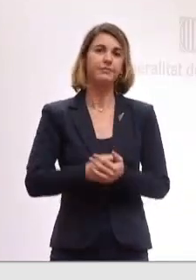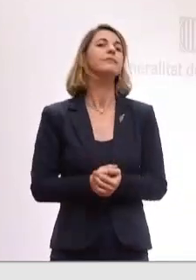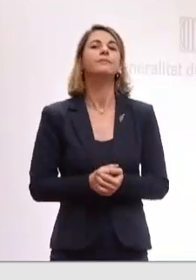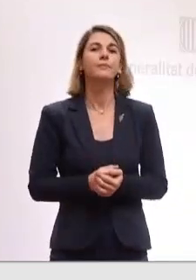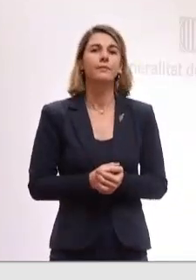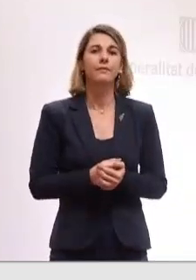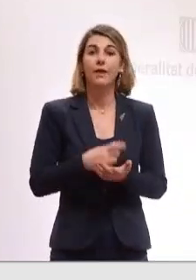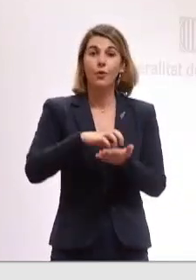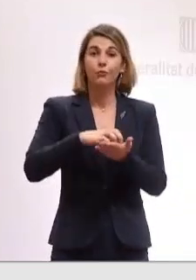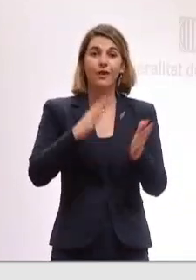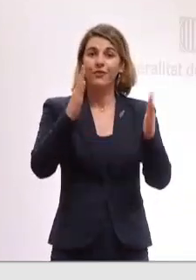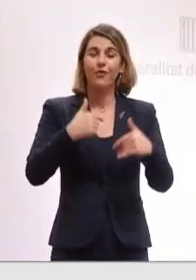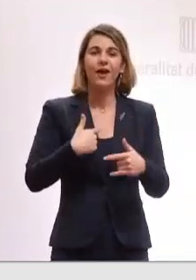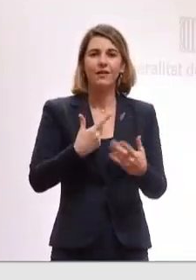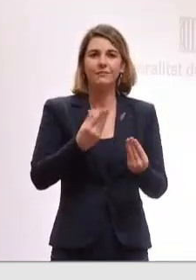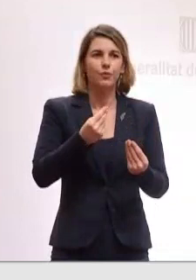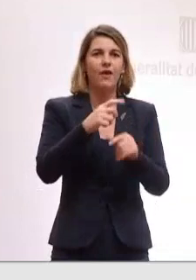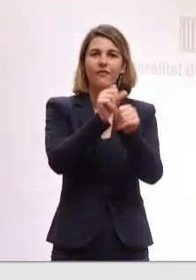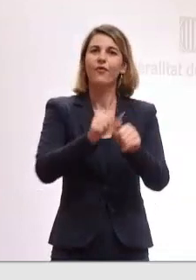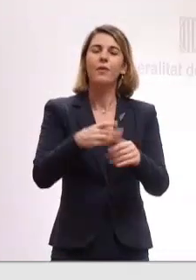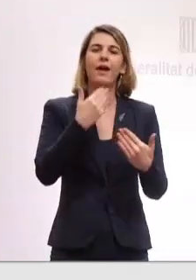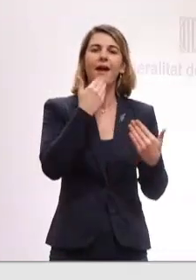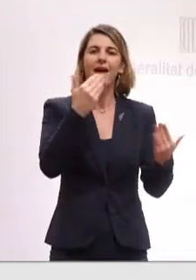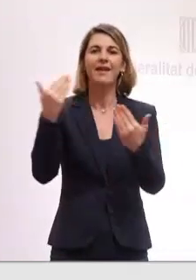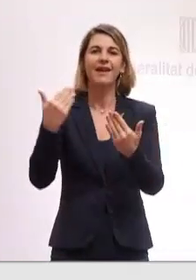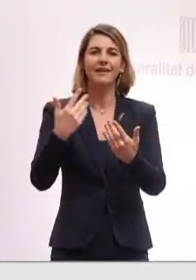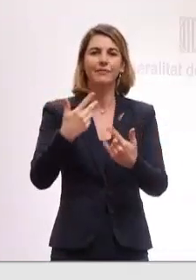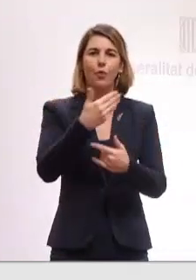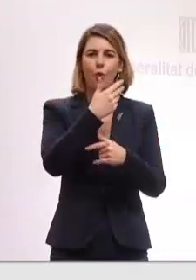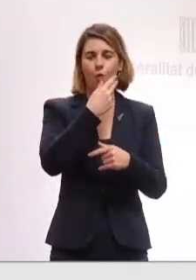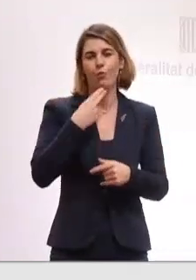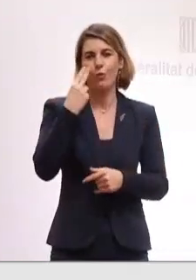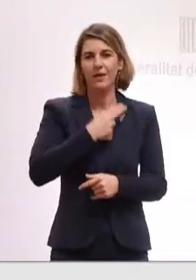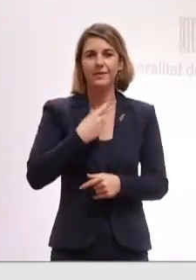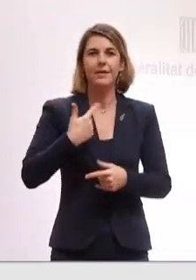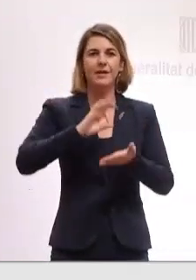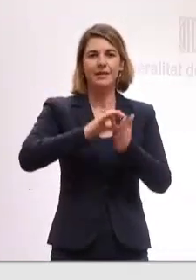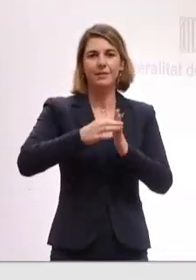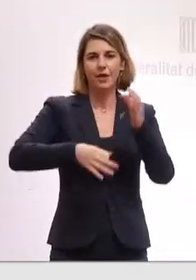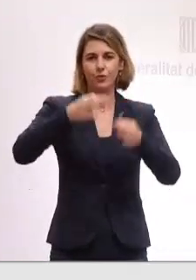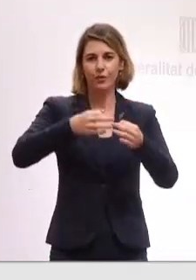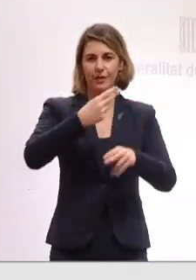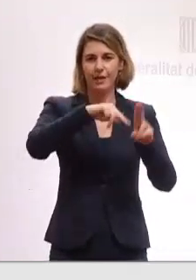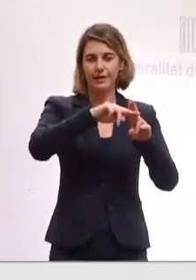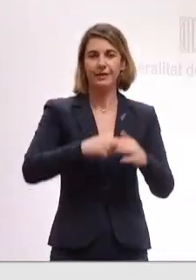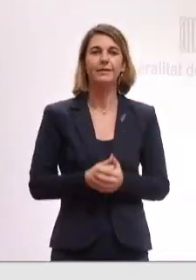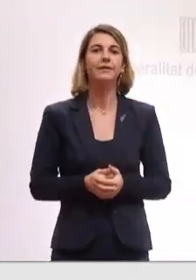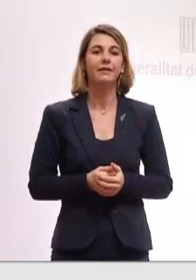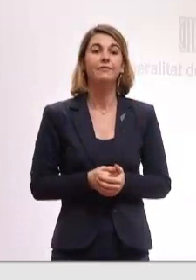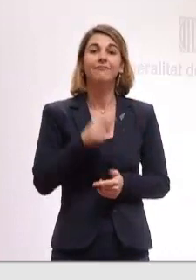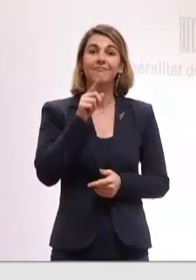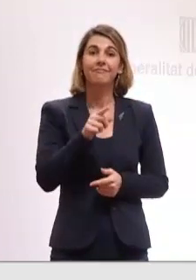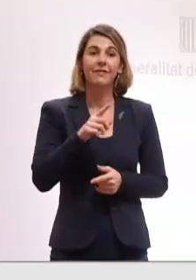és una molt bona manera d'agrair des de les institucions el compromís amb el sistema de justícia. Guardons que posen en